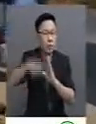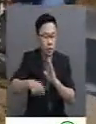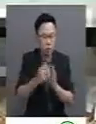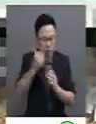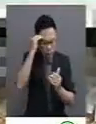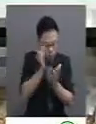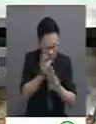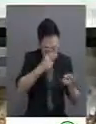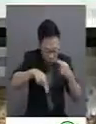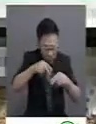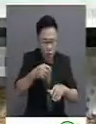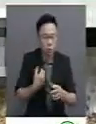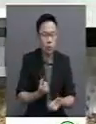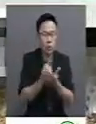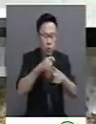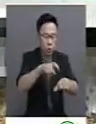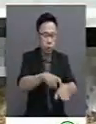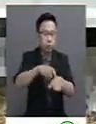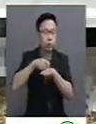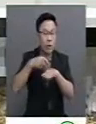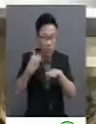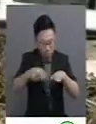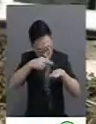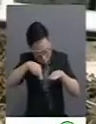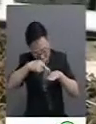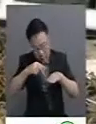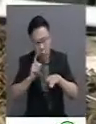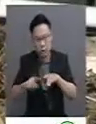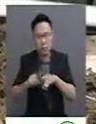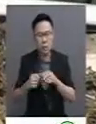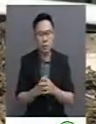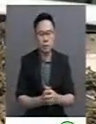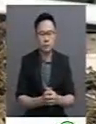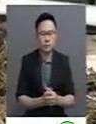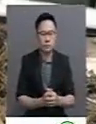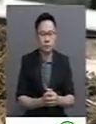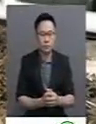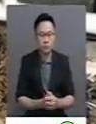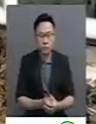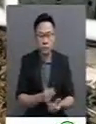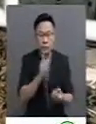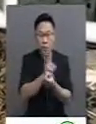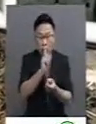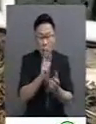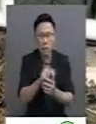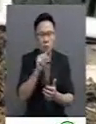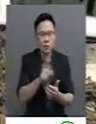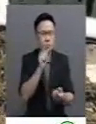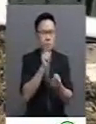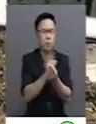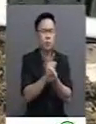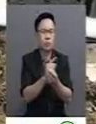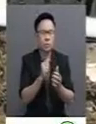จ้าที่ไปตรวจสอบที่เกิดเหตุพร้อมกับอาสาสมัครหน่วยกู้ภัยฮุก31ฮะที่เกิดเหตุเป็นทางโค้งนะครับพบร่องร